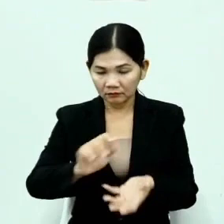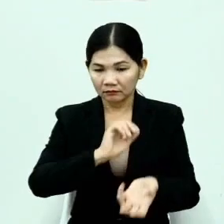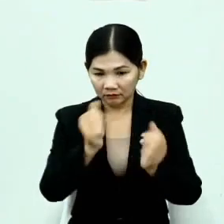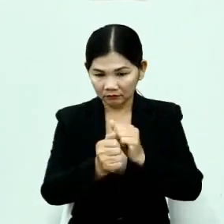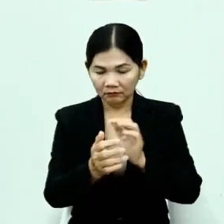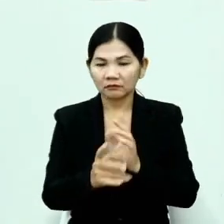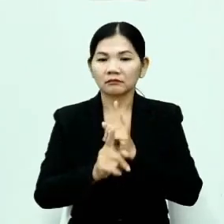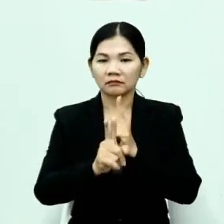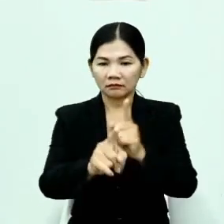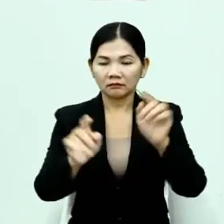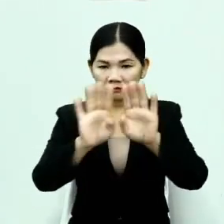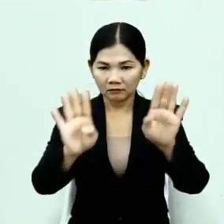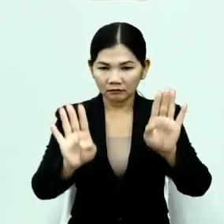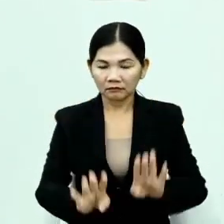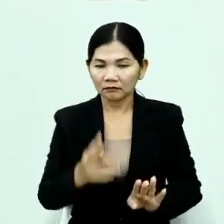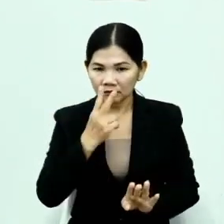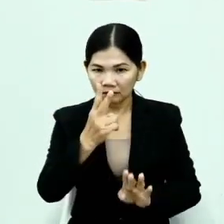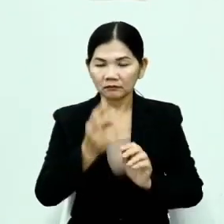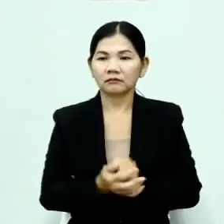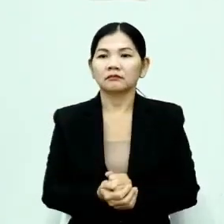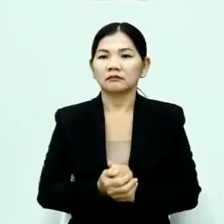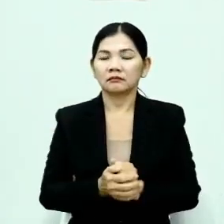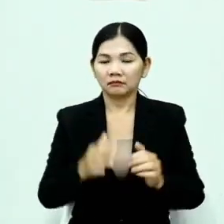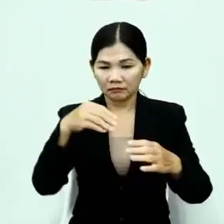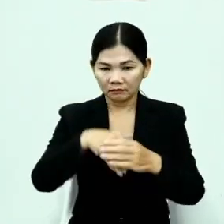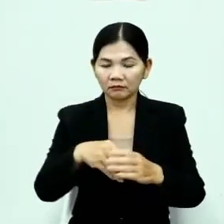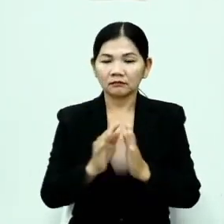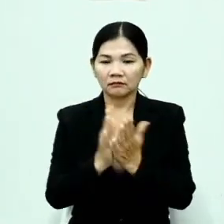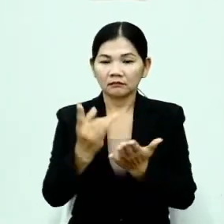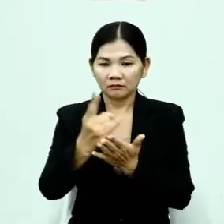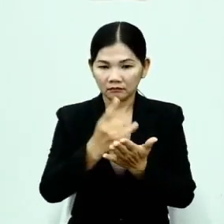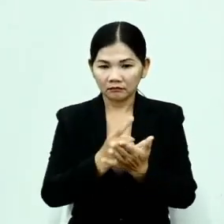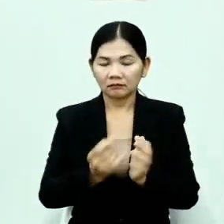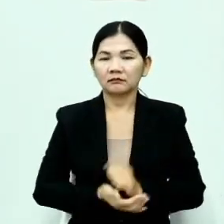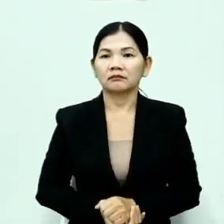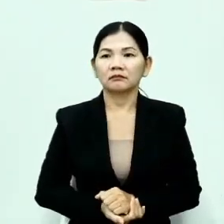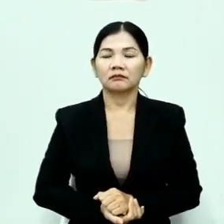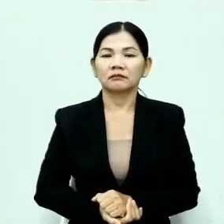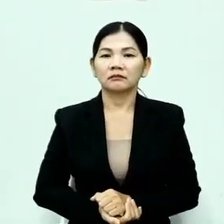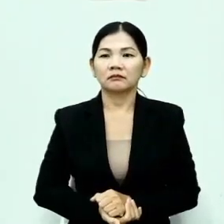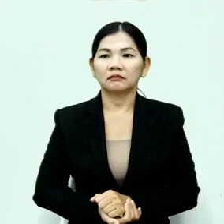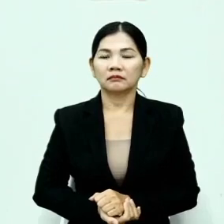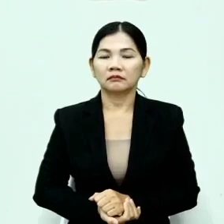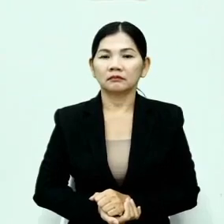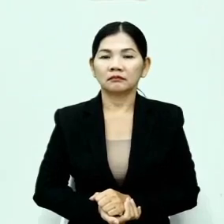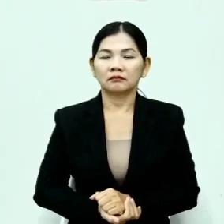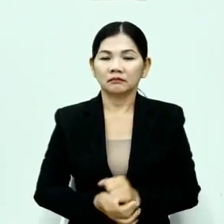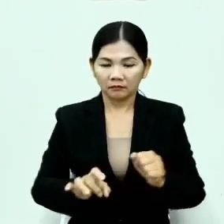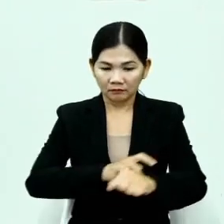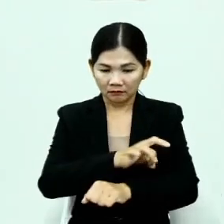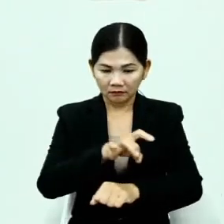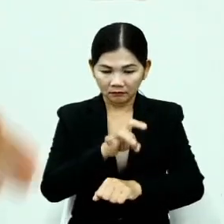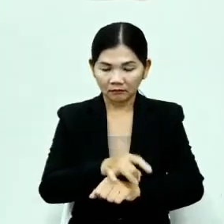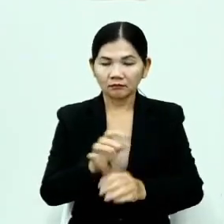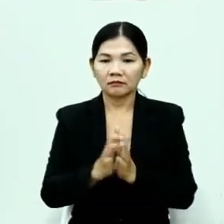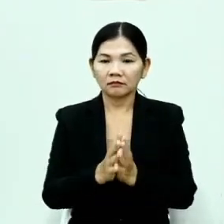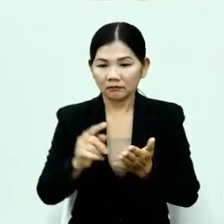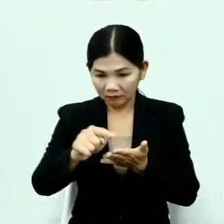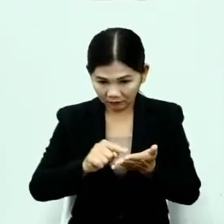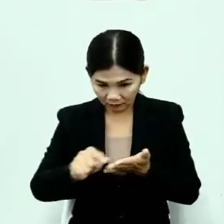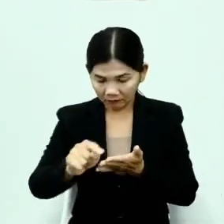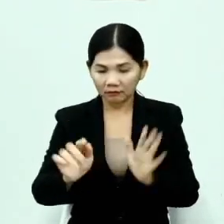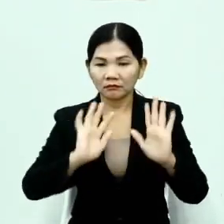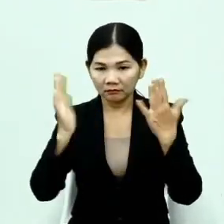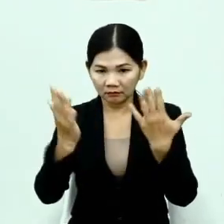ត្រូវតាមអ្នកគ្រូនៅលើក្តារក្តារខៀនឲ្យដាក់ចូលក្នុងសៀវភៅមេរៀនរបស់កូនណាចាអ្នកគ្រូទុកពេលឲ្យកូនកែទាំងអ